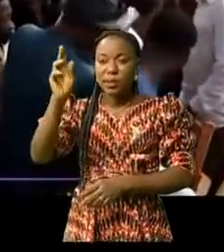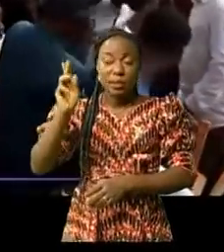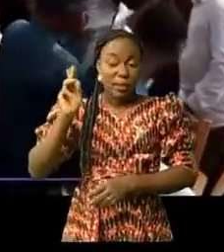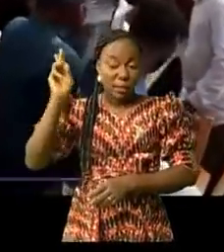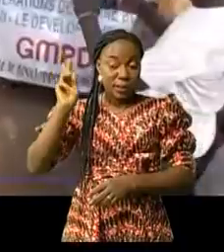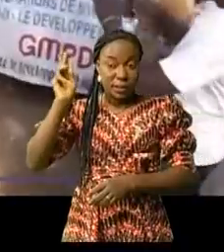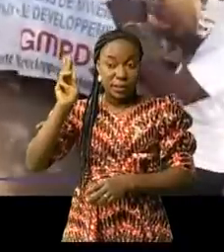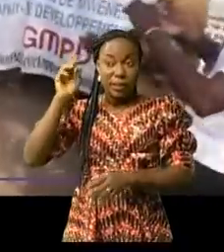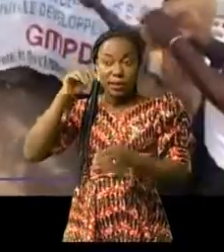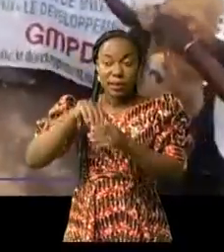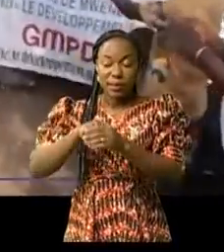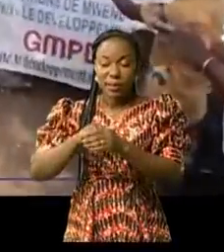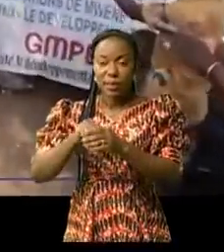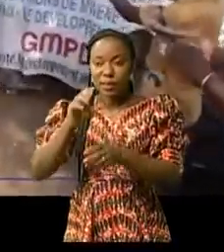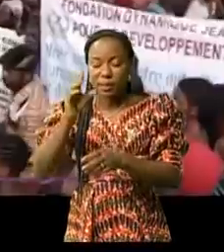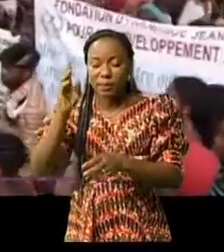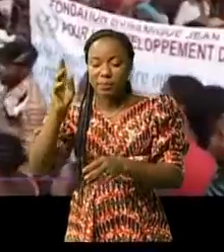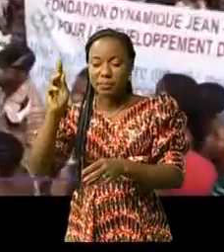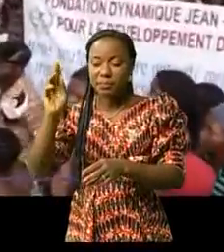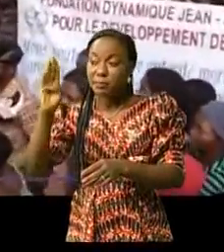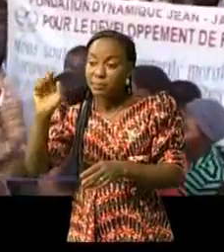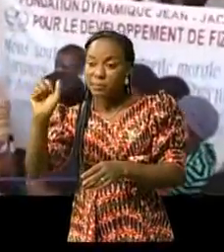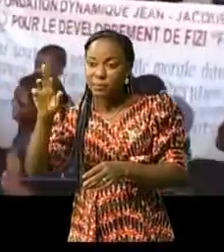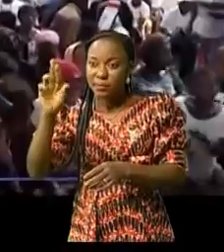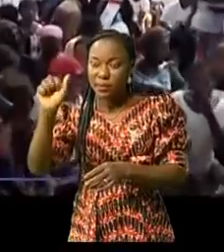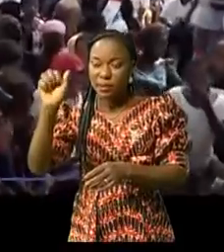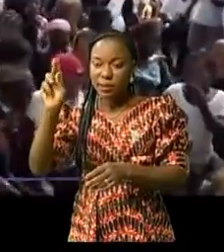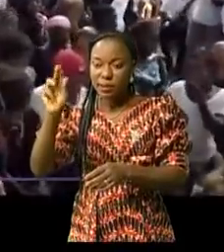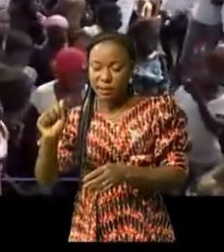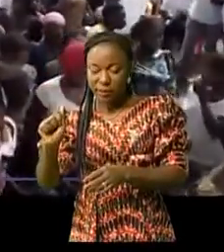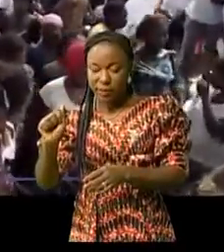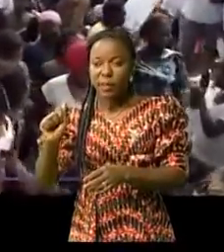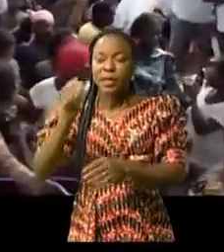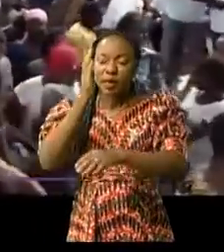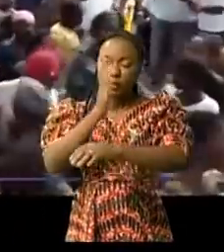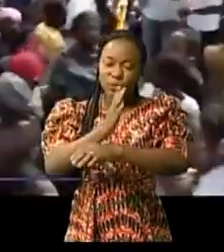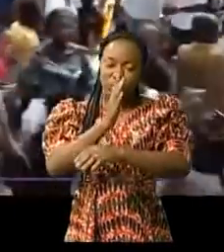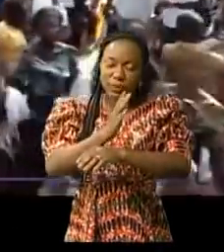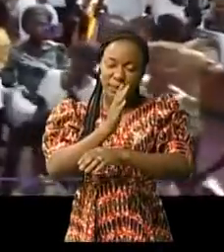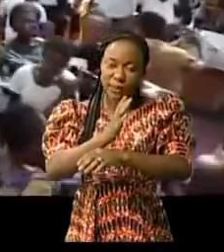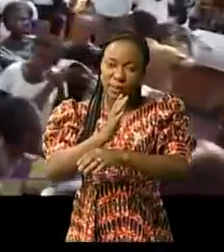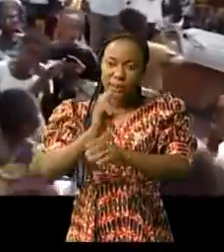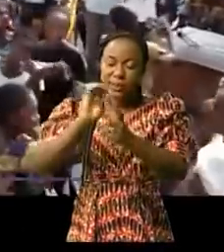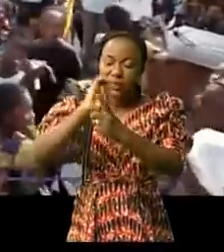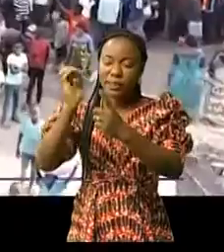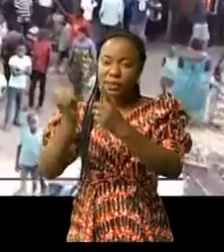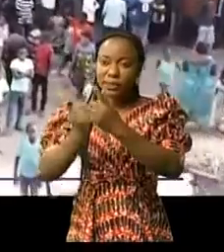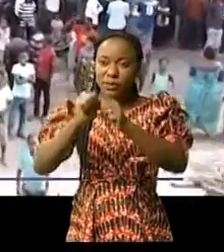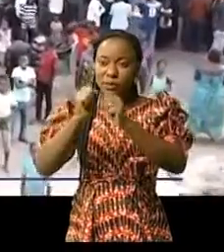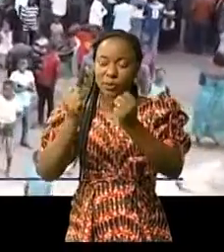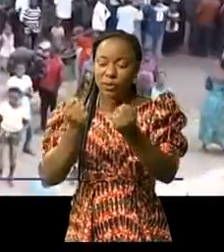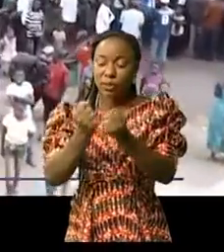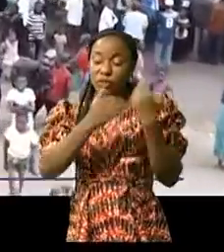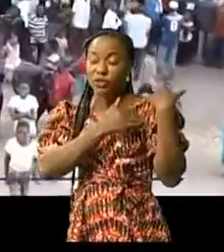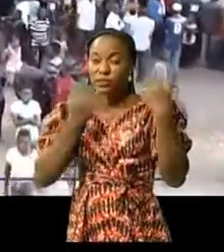sud steve un geste du conseiller au collège socioculturel du chef de l'état m henjak et lacanau dont